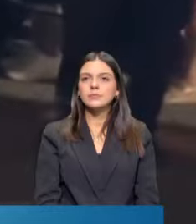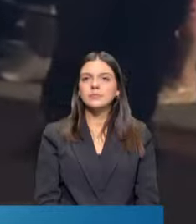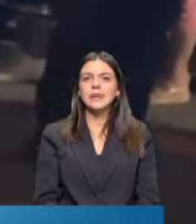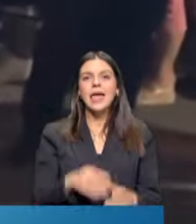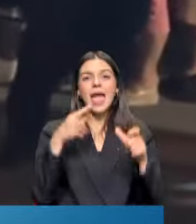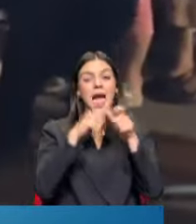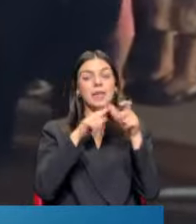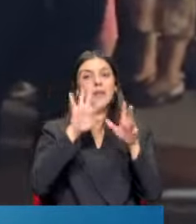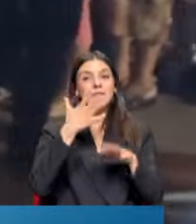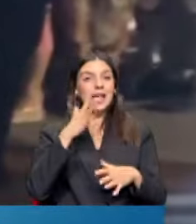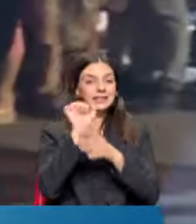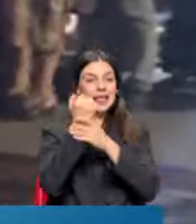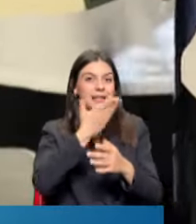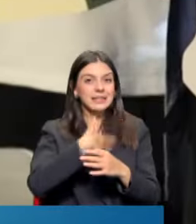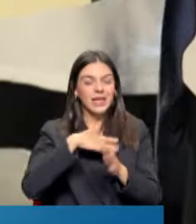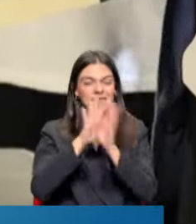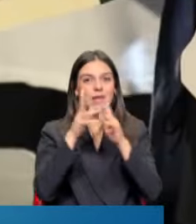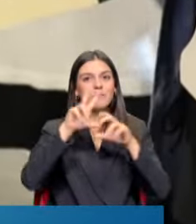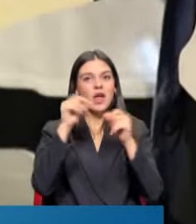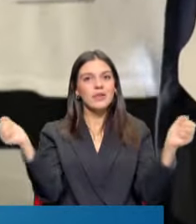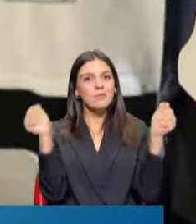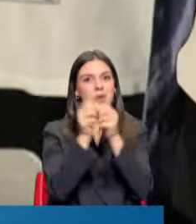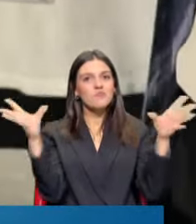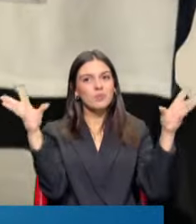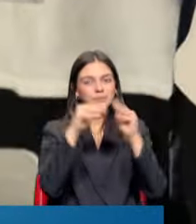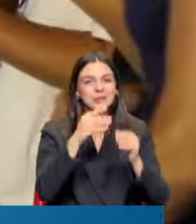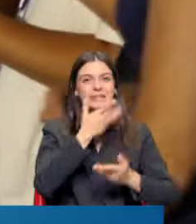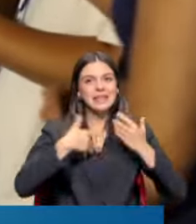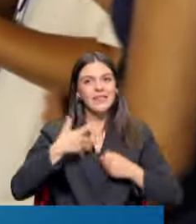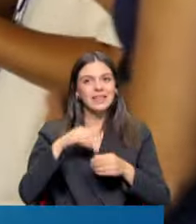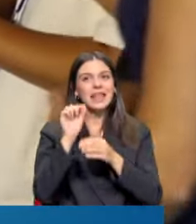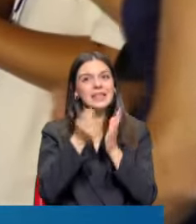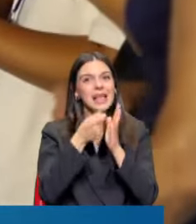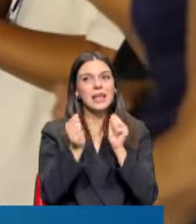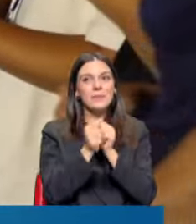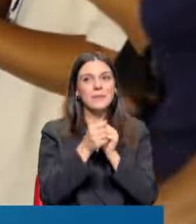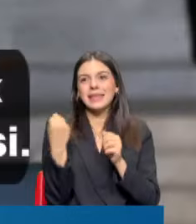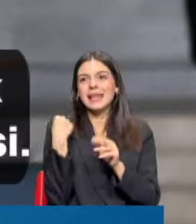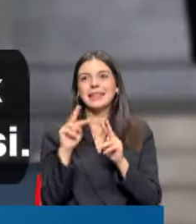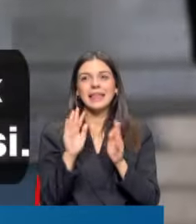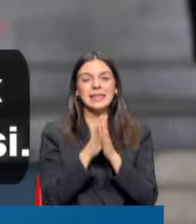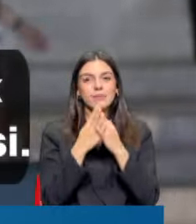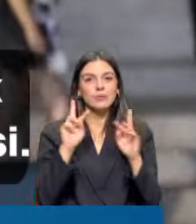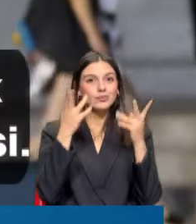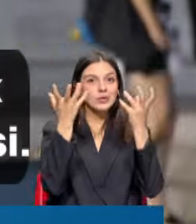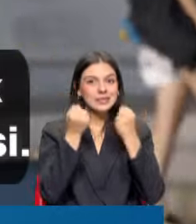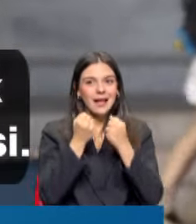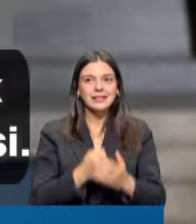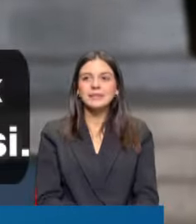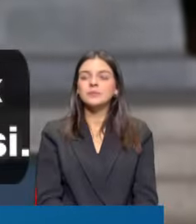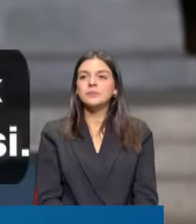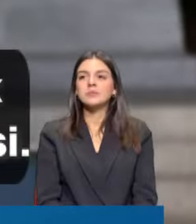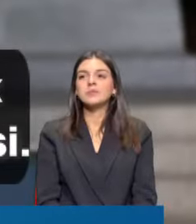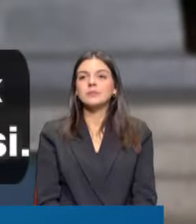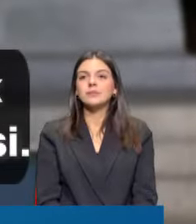ve sanatseverler kitap fuarında bir araya geldi, sevdikleri yazarlarla birlikte söyleşti, yeni kitapların müjdesini aldı. Tarih yok, günümüz